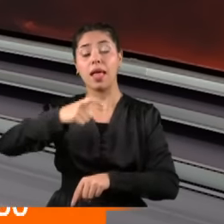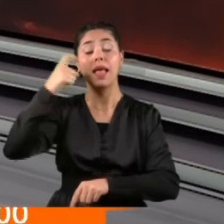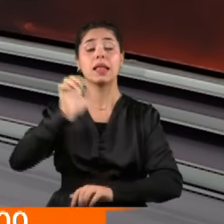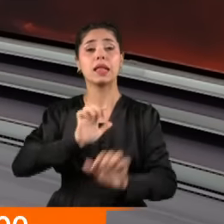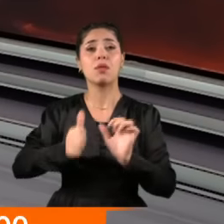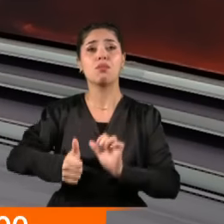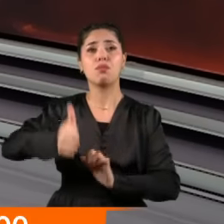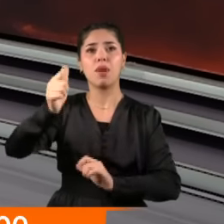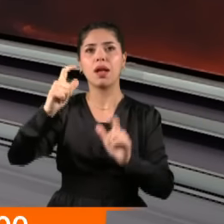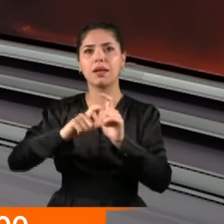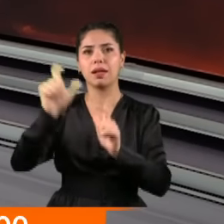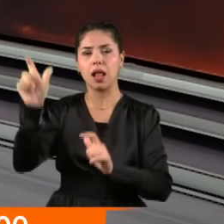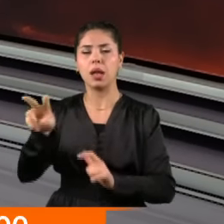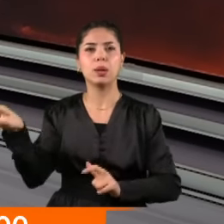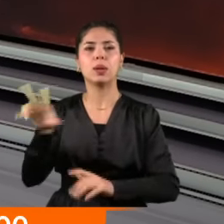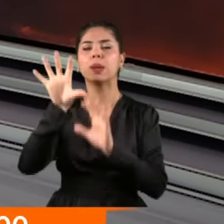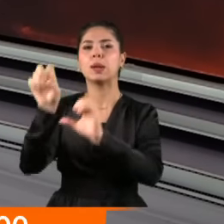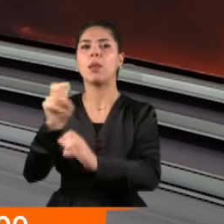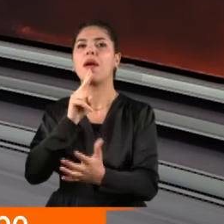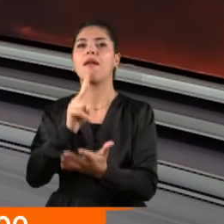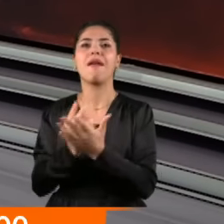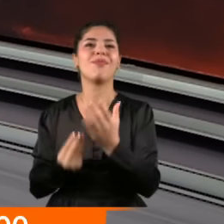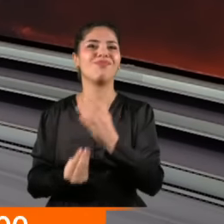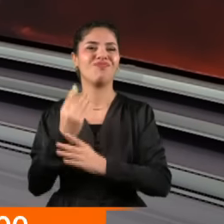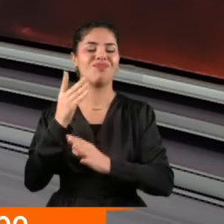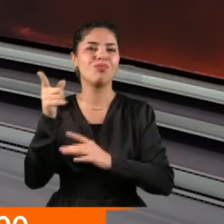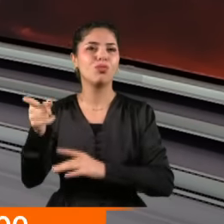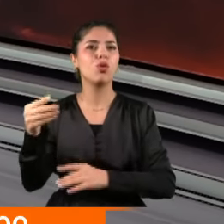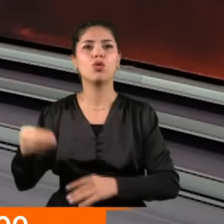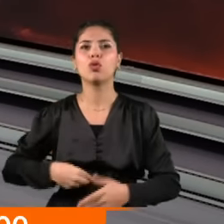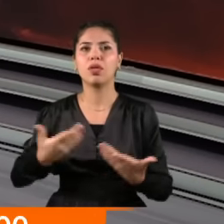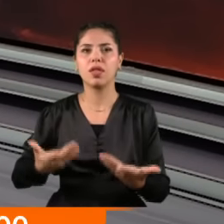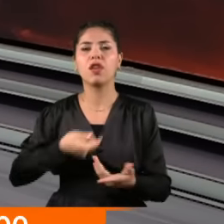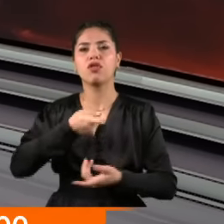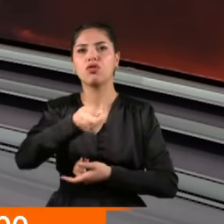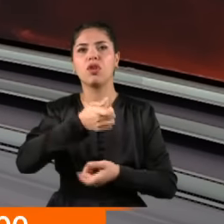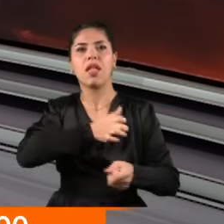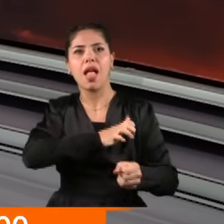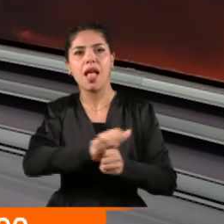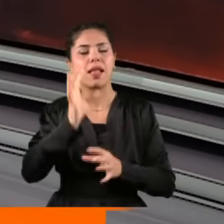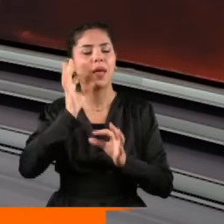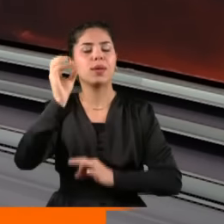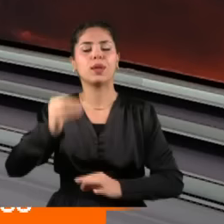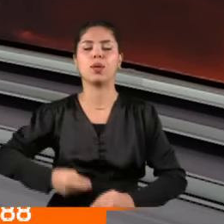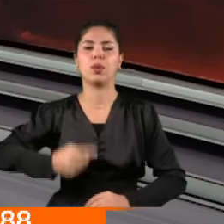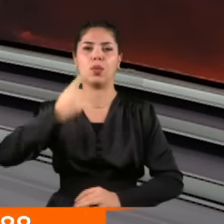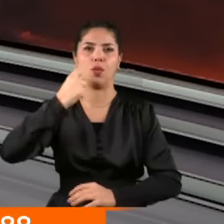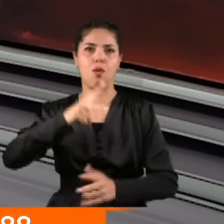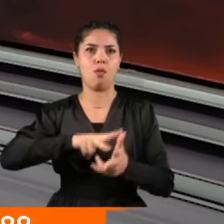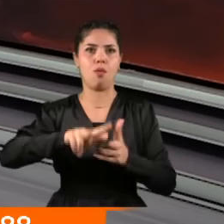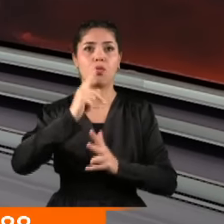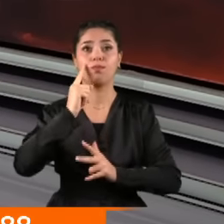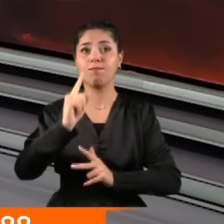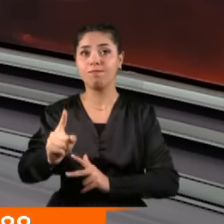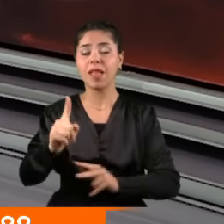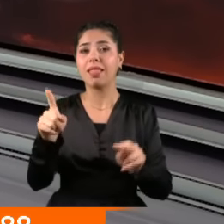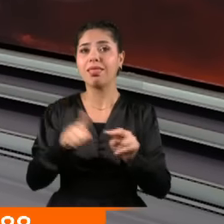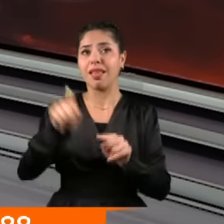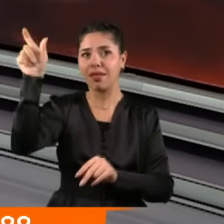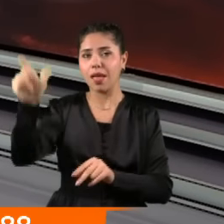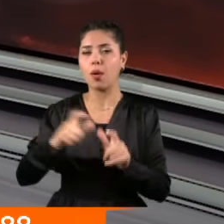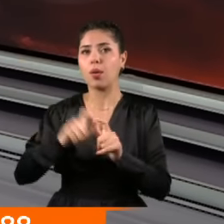Savunma Bakanı Gallant için yakalama kararı verdi. Suçlamalar malum. Cinayet, zulüm ve insanlık suçları. Peki Netanyahu ve Gallant'ın tutuklanmaları